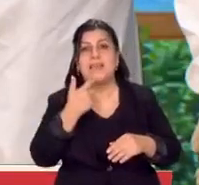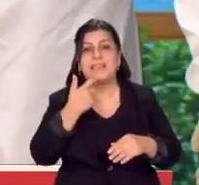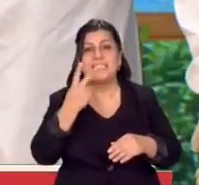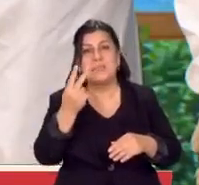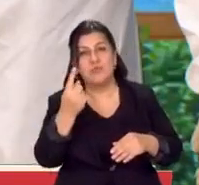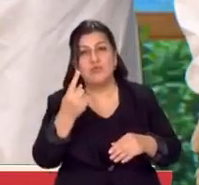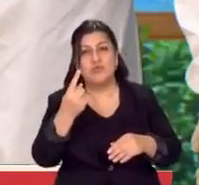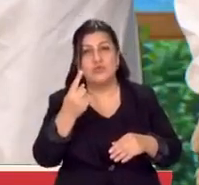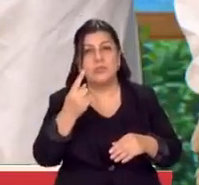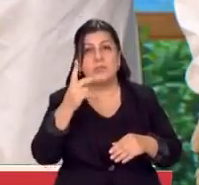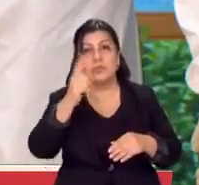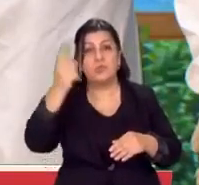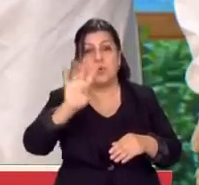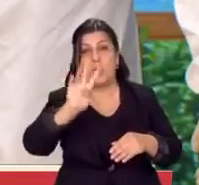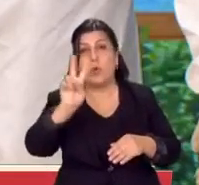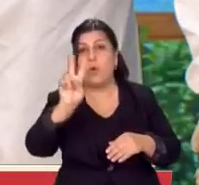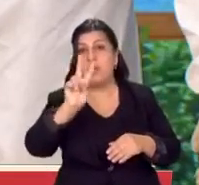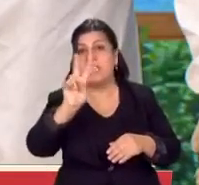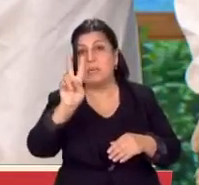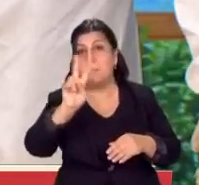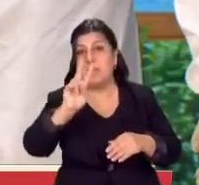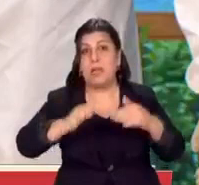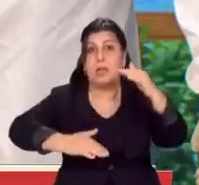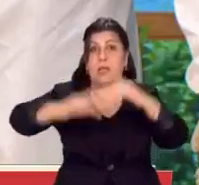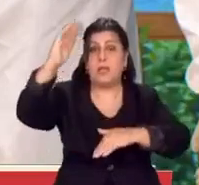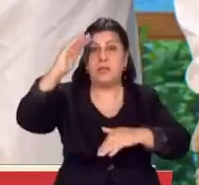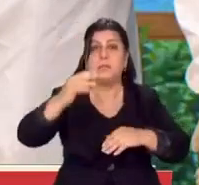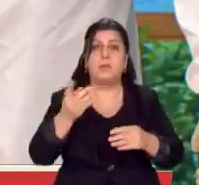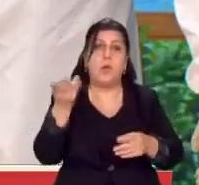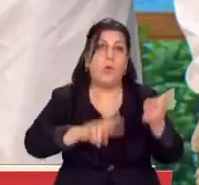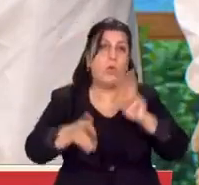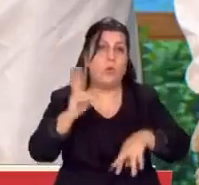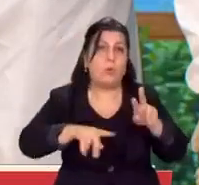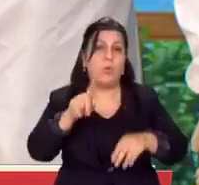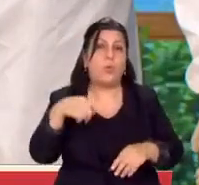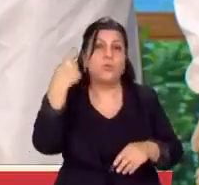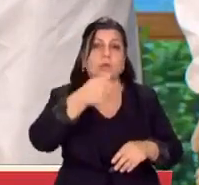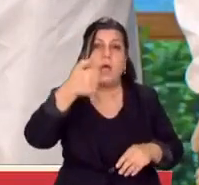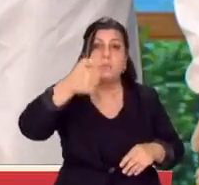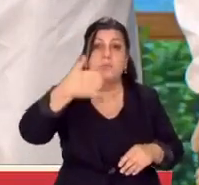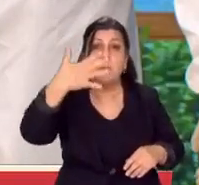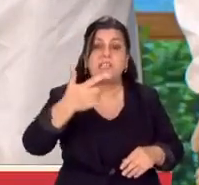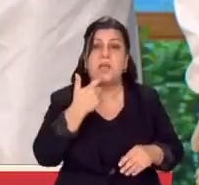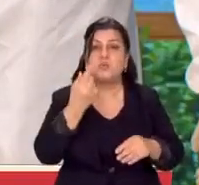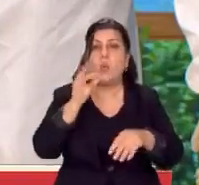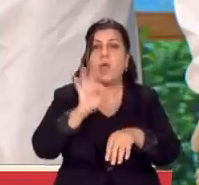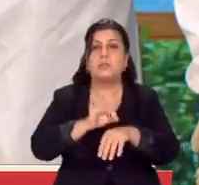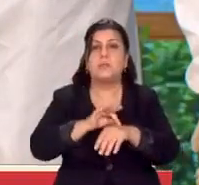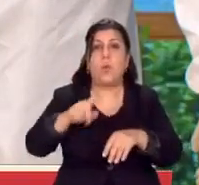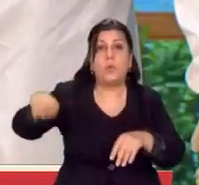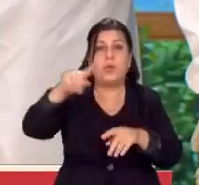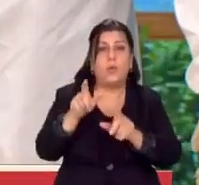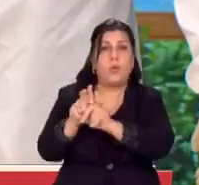yüzde iki buçuk yürürken yüzde 14'ün Hatta 20'lere varan bir ölüm oranı var O nedenle 65 yaş çok hassas onları